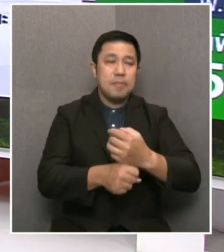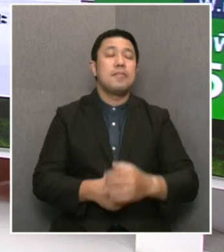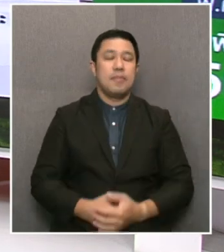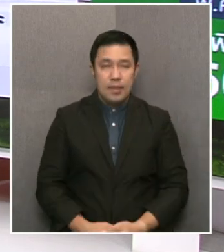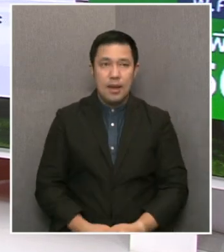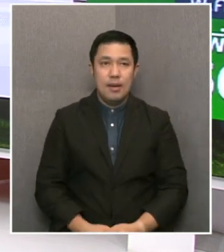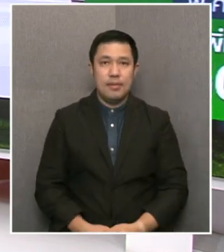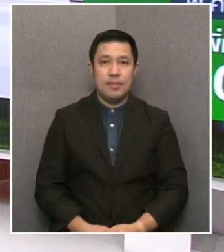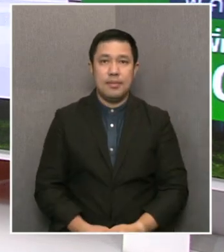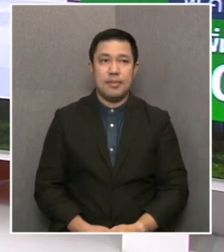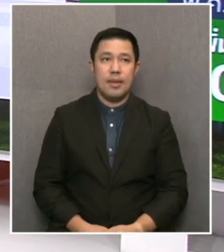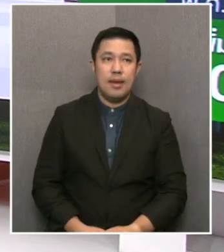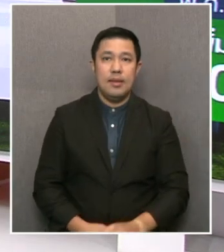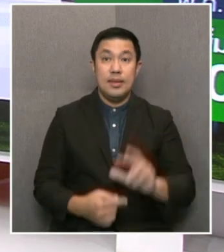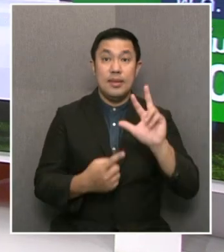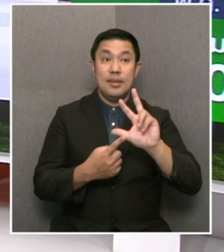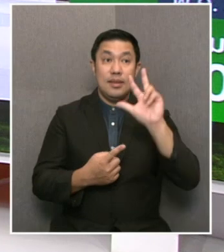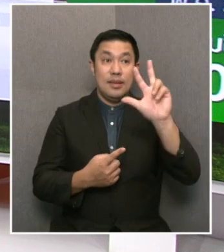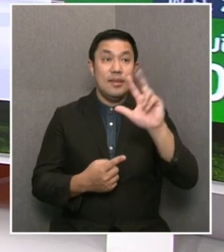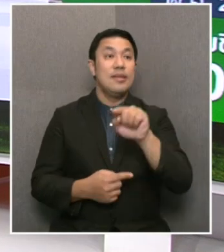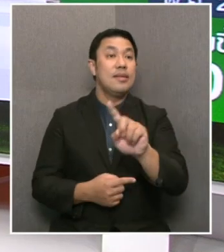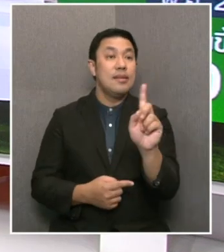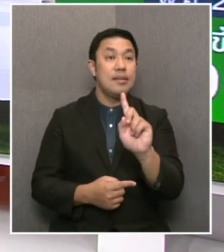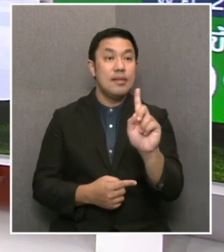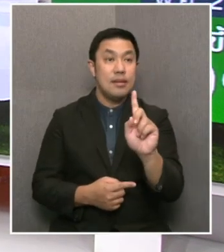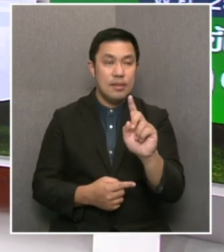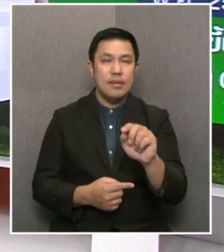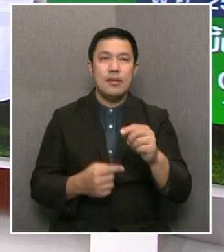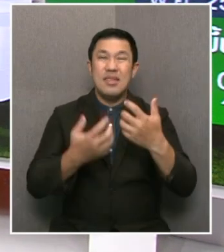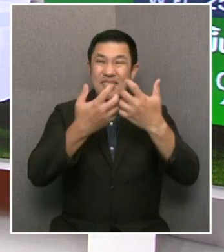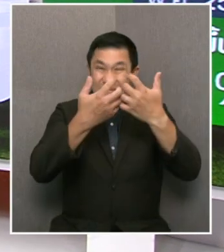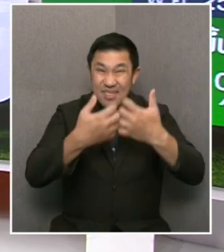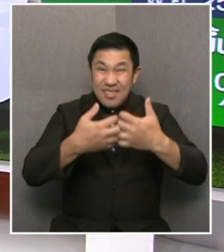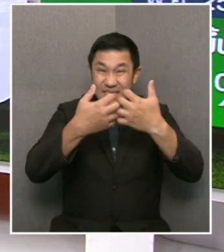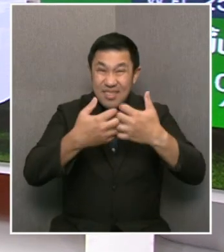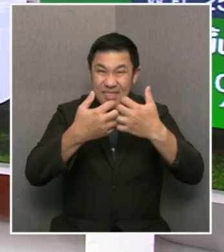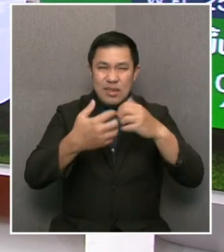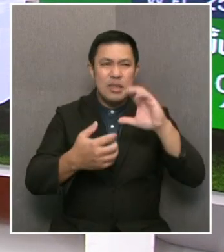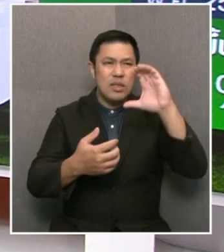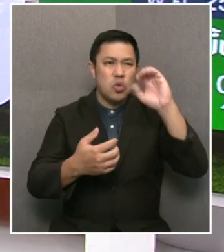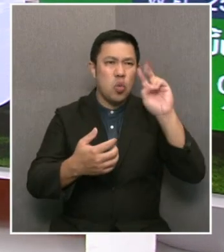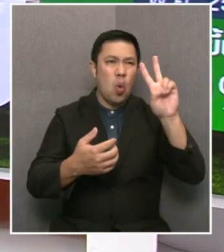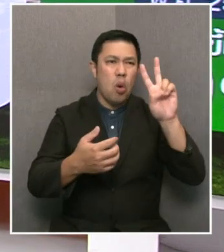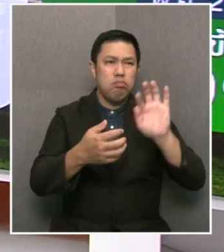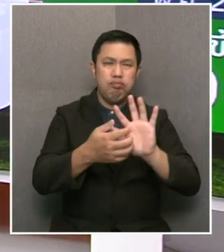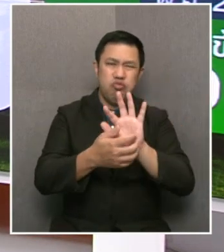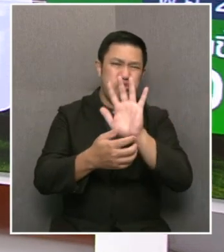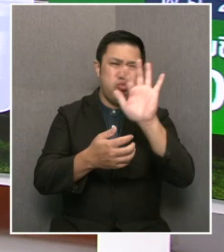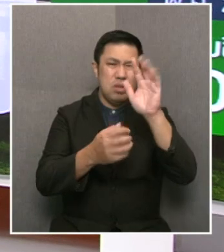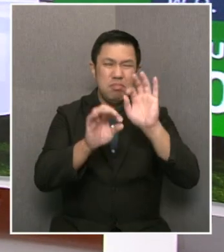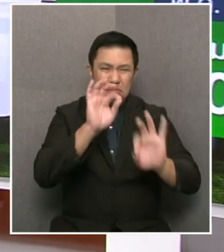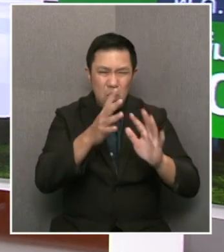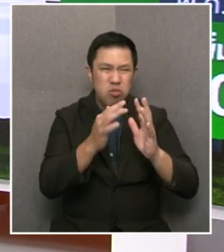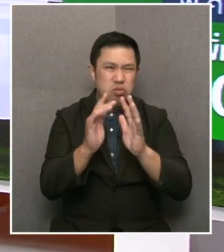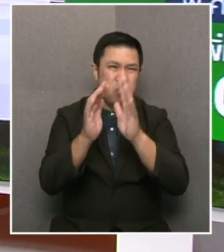ไฟของไทยเราด้วยนะคะ3ก็คืออีโคโลจีค่ะจำกัดปริมาณการปล่อยก๊าซคาร์บอนอันนี้ก็ถือว่าเป็นนโยบายการประชุม